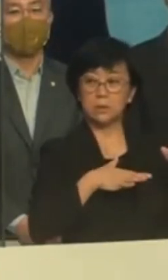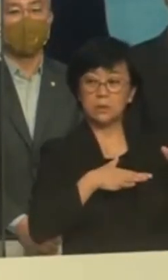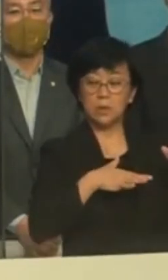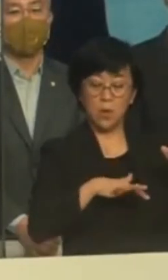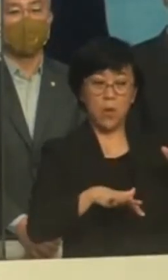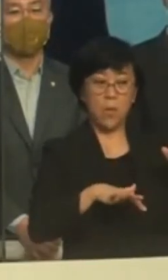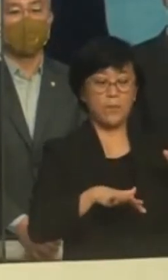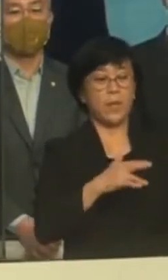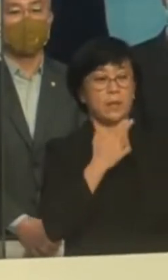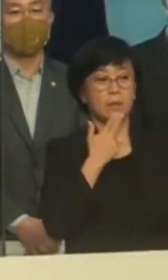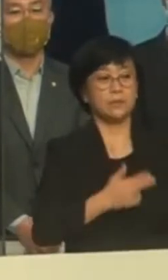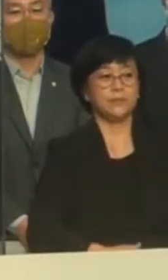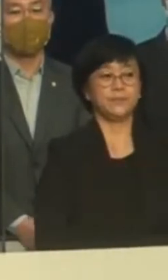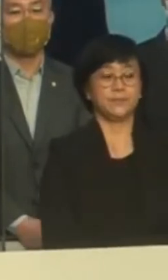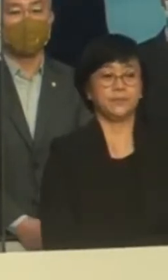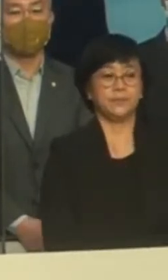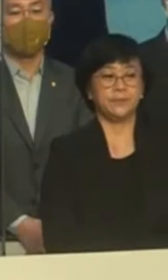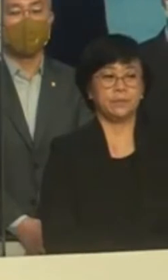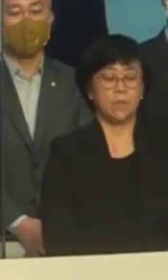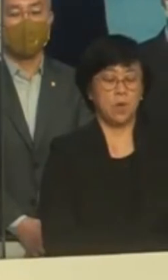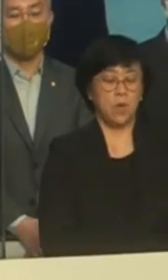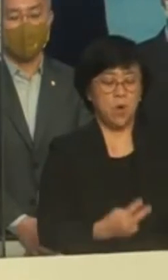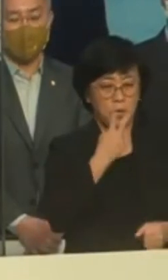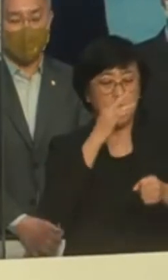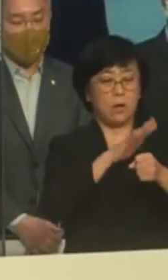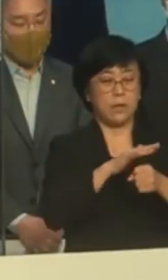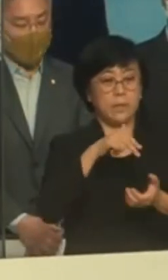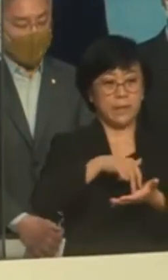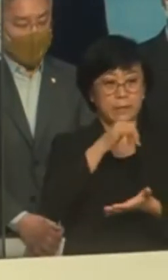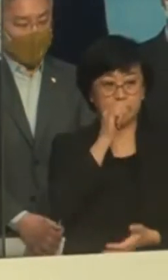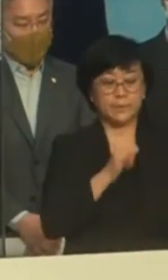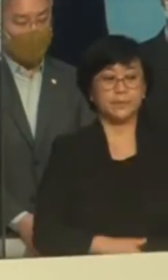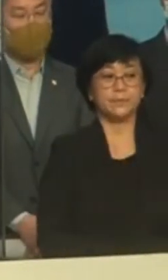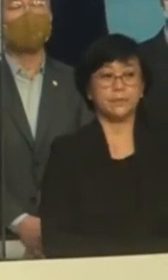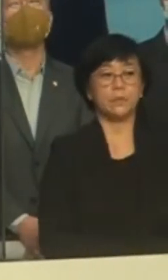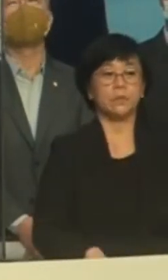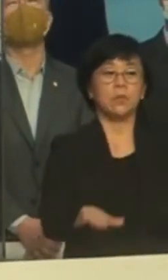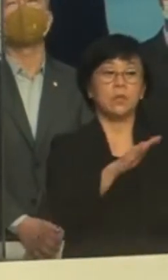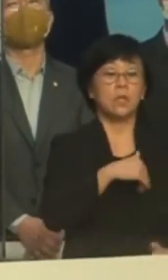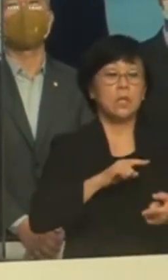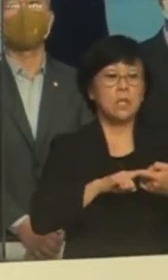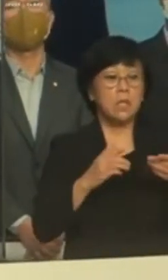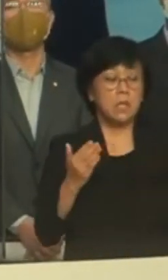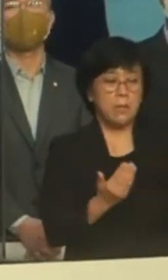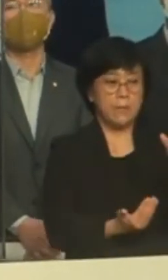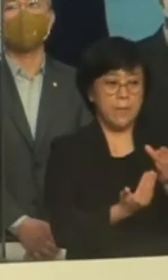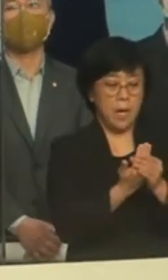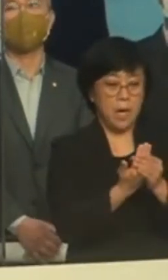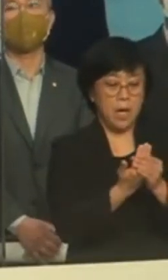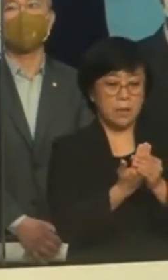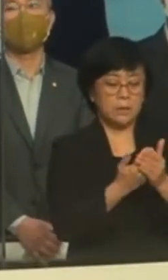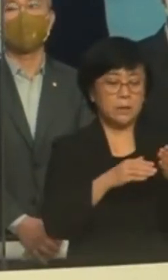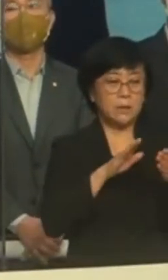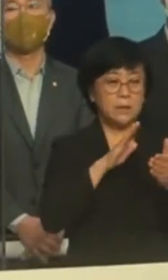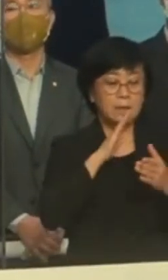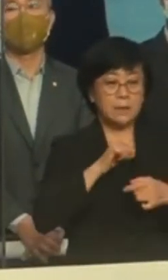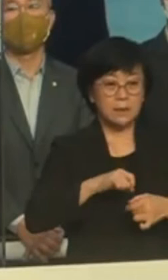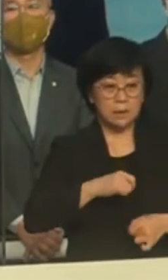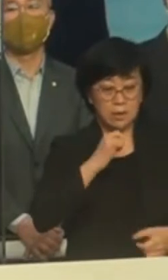한 적이 없다라고 의구리하고 있습니다. 저희들은 이 사건의